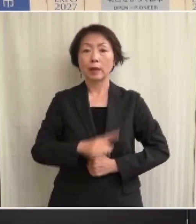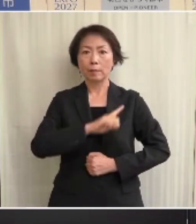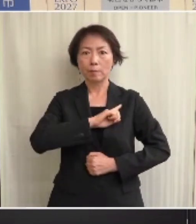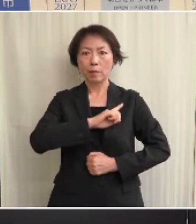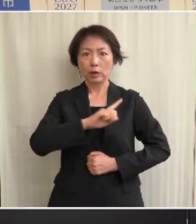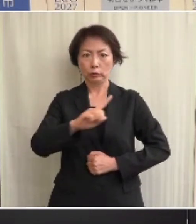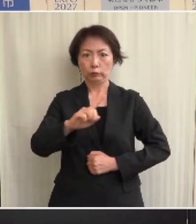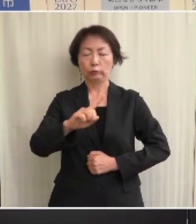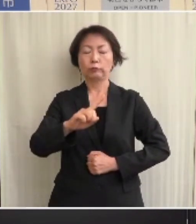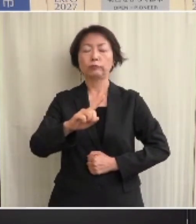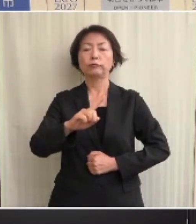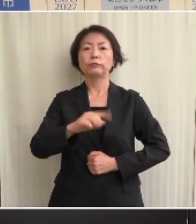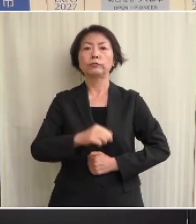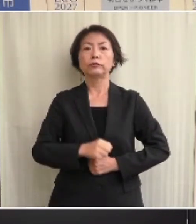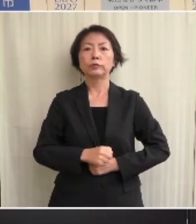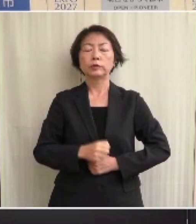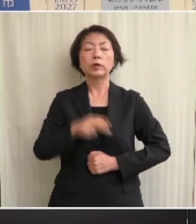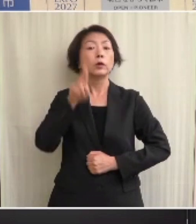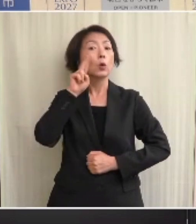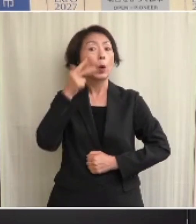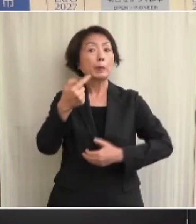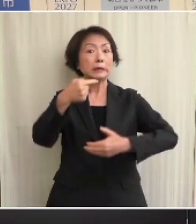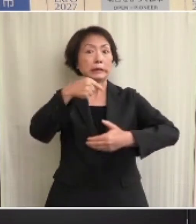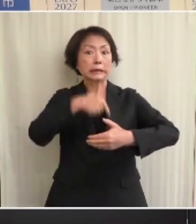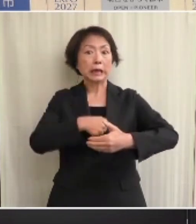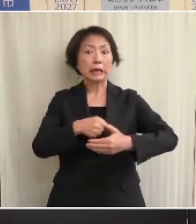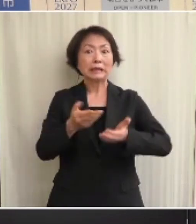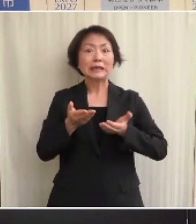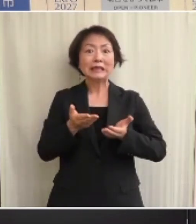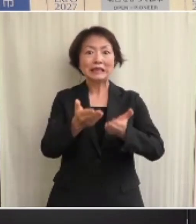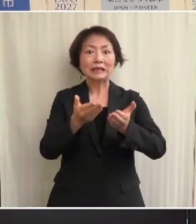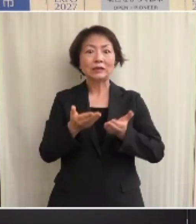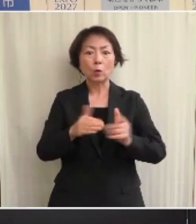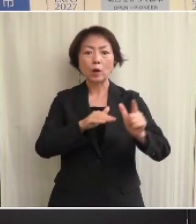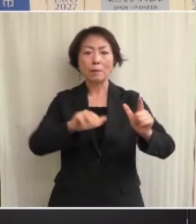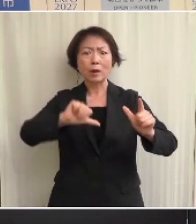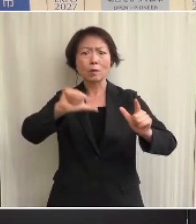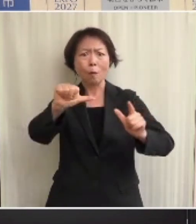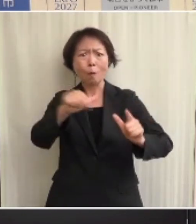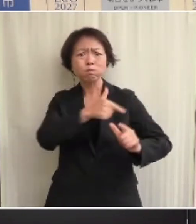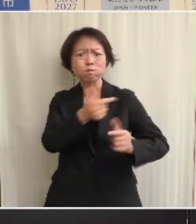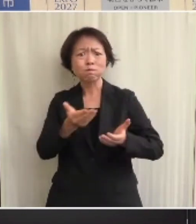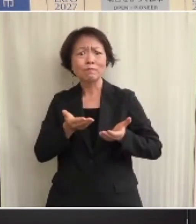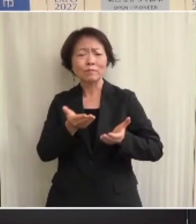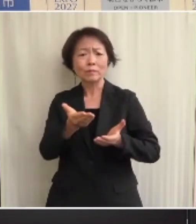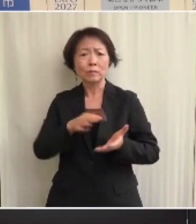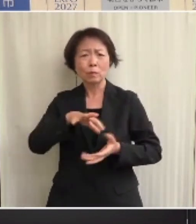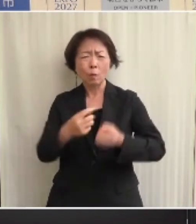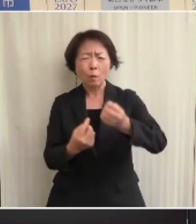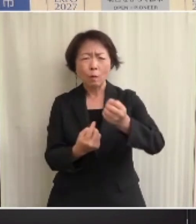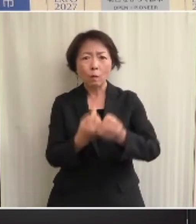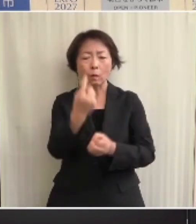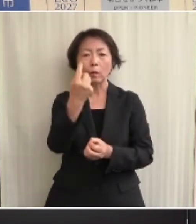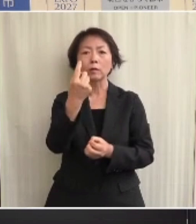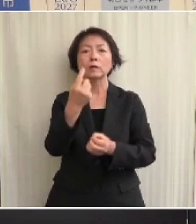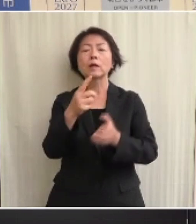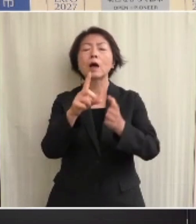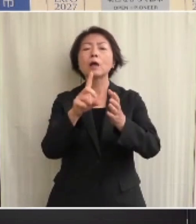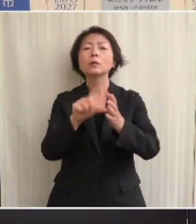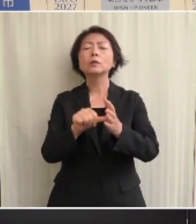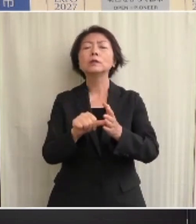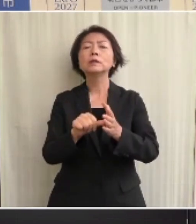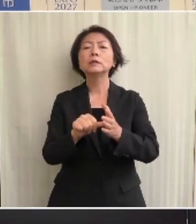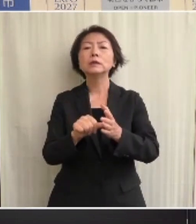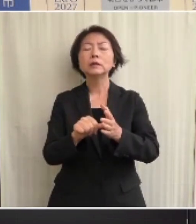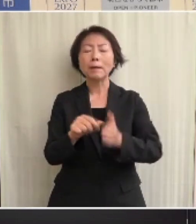ず、市内に震度5強以上の地震が発生した際